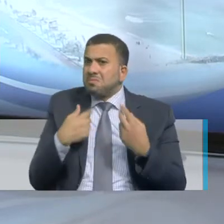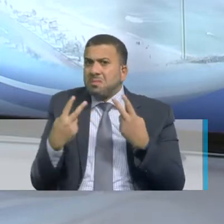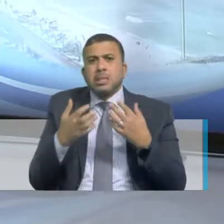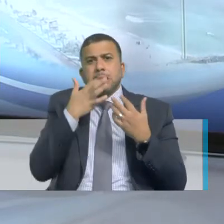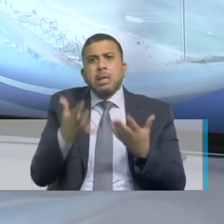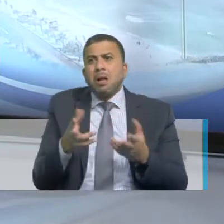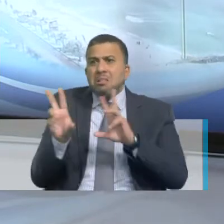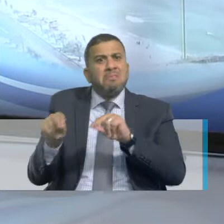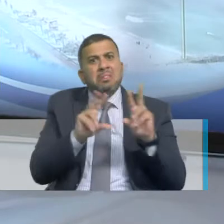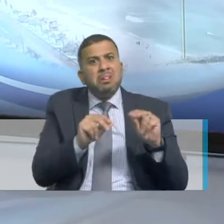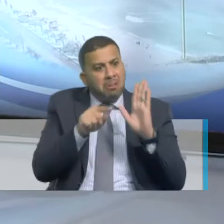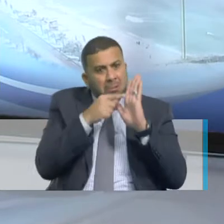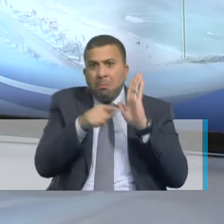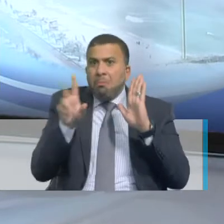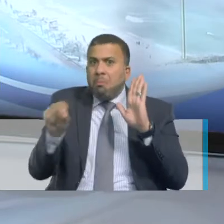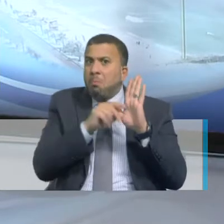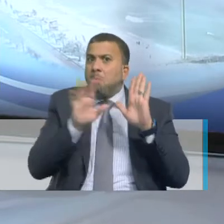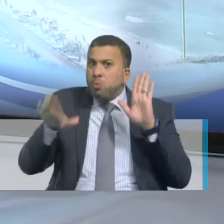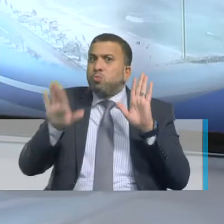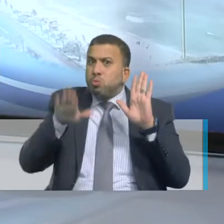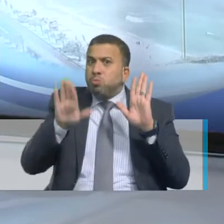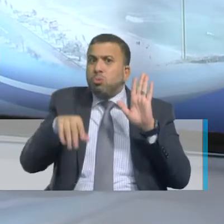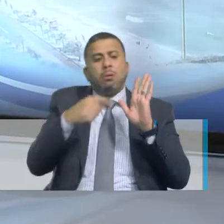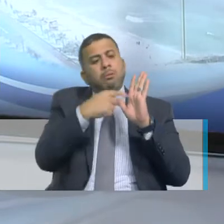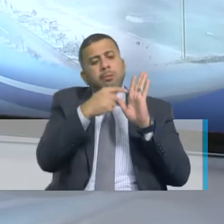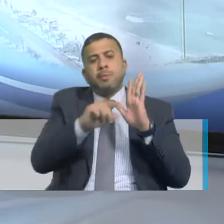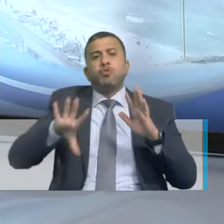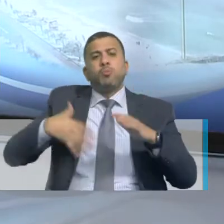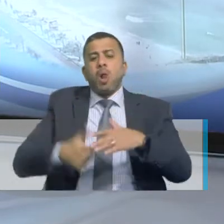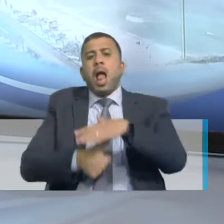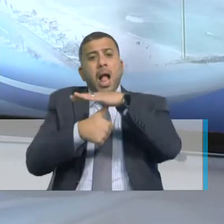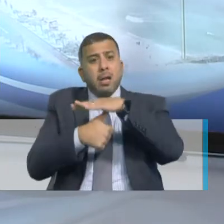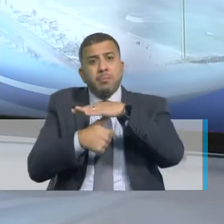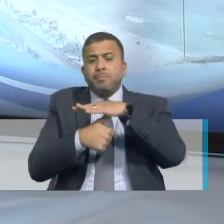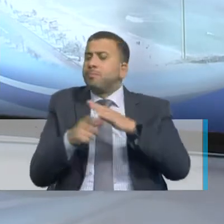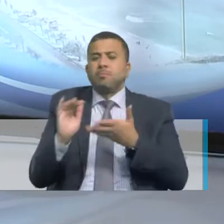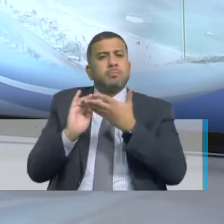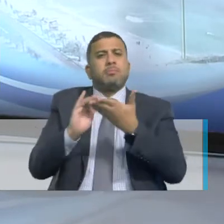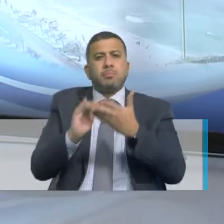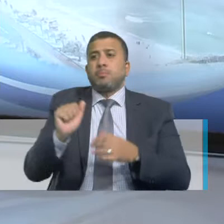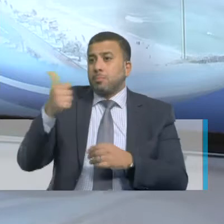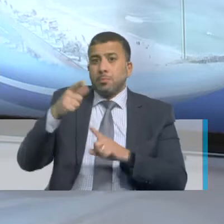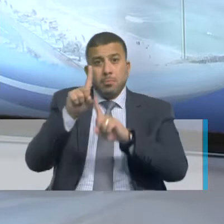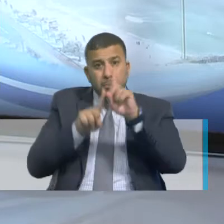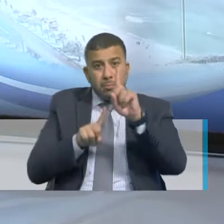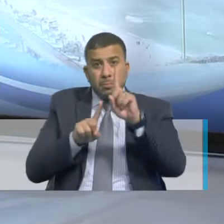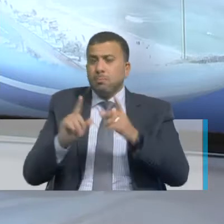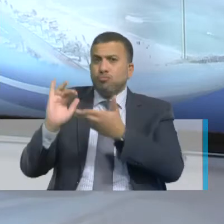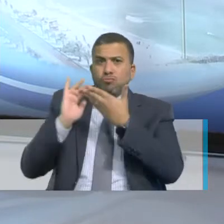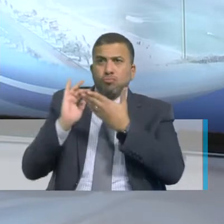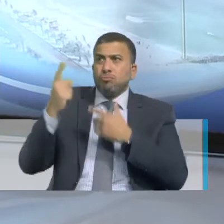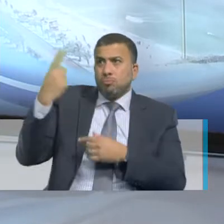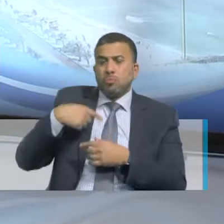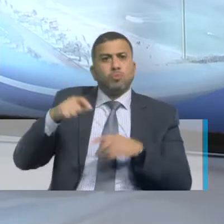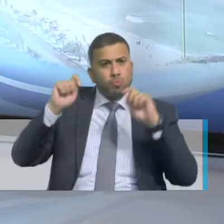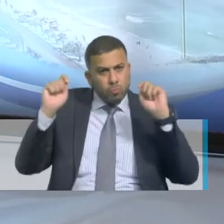لنا. البنية التحتية ولله الحمد سمو الحاكم ما مقصر، وتوجيهات ولي العهد يعني كانت